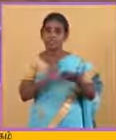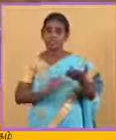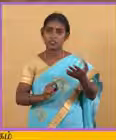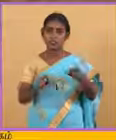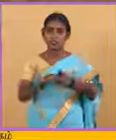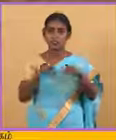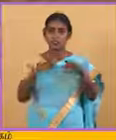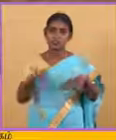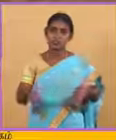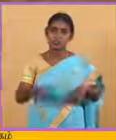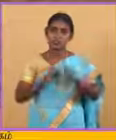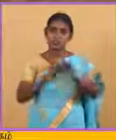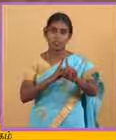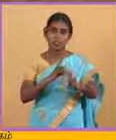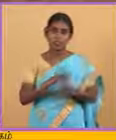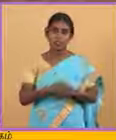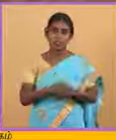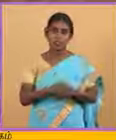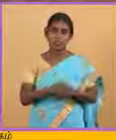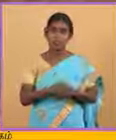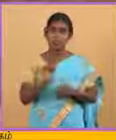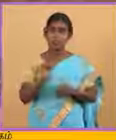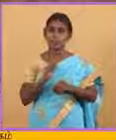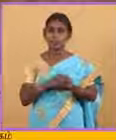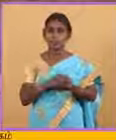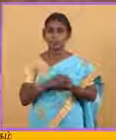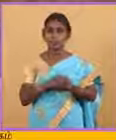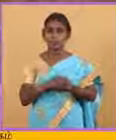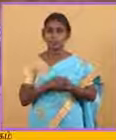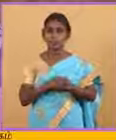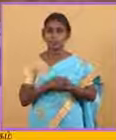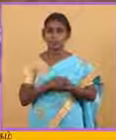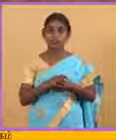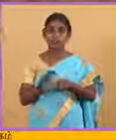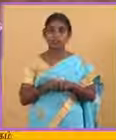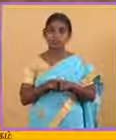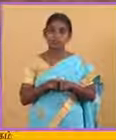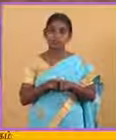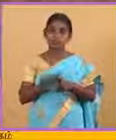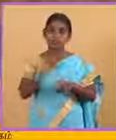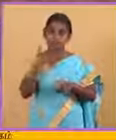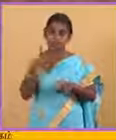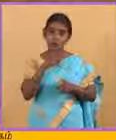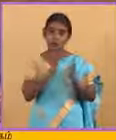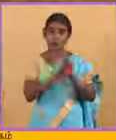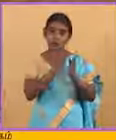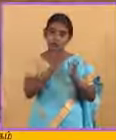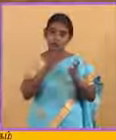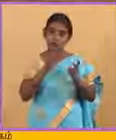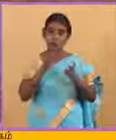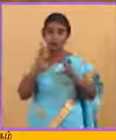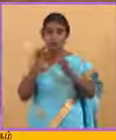காட்டியிருக்காரு. எப்படி அப்படின்னு நீங்கள் கேட்கலாம். அவர் என்ன செஞ்சிருக்காரு? எட்டு தொகை, பத்து பாட்டு,